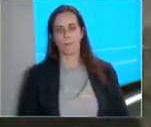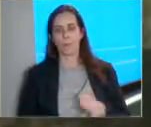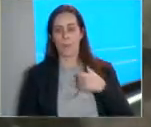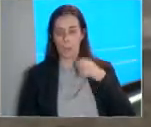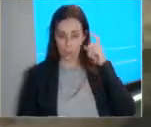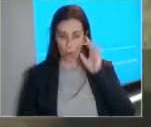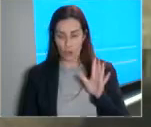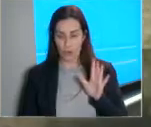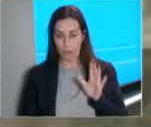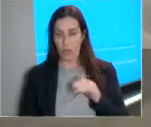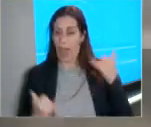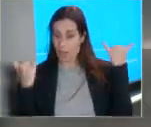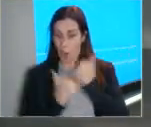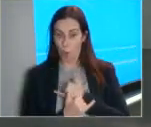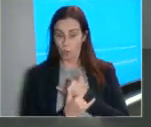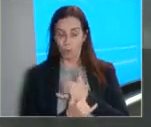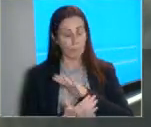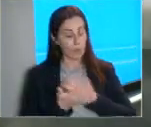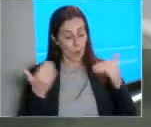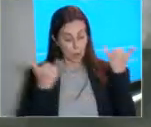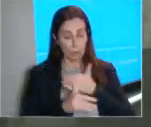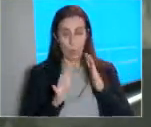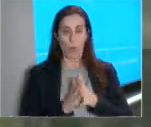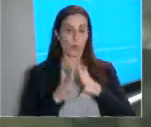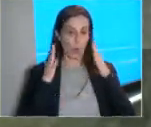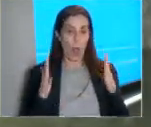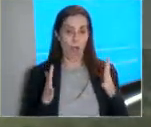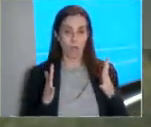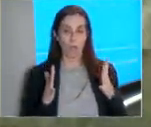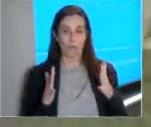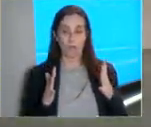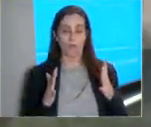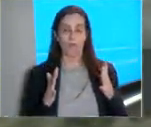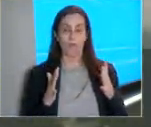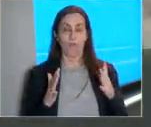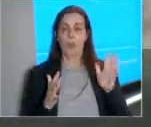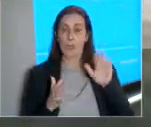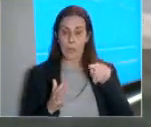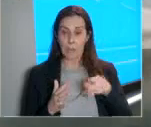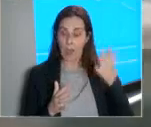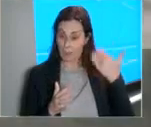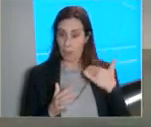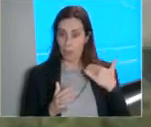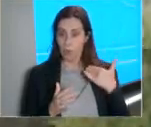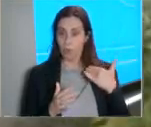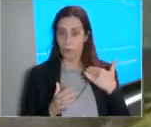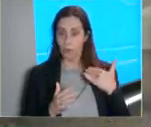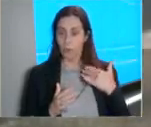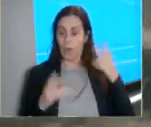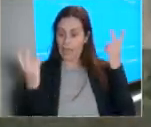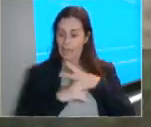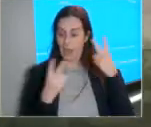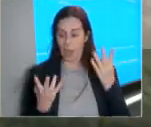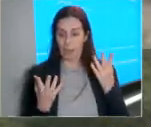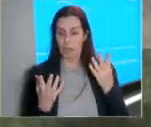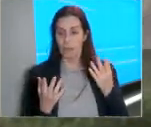אני חושב שהטעות, זו פשוט טעות מאוד מאוד קשה, כי גם ככה היינו במדיניות של הסדרה, או